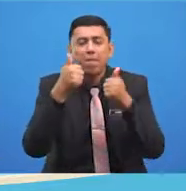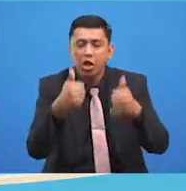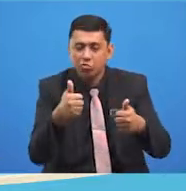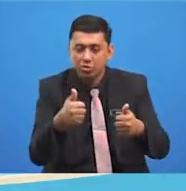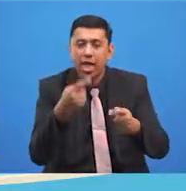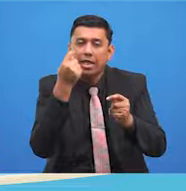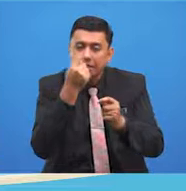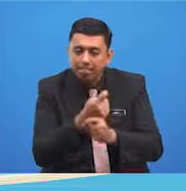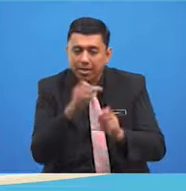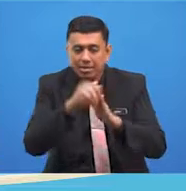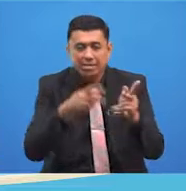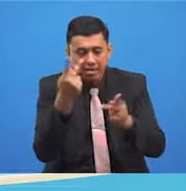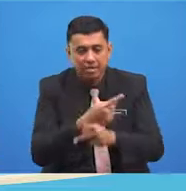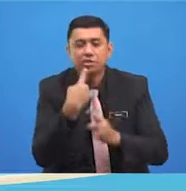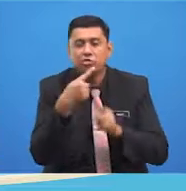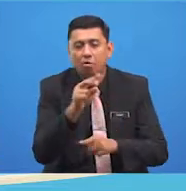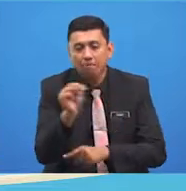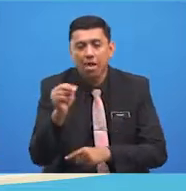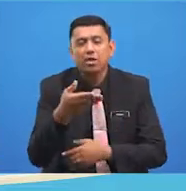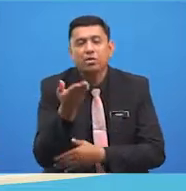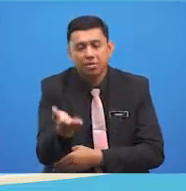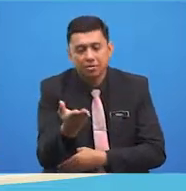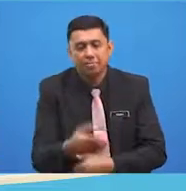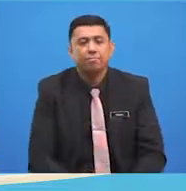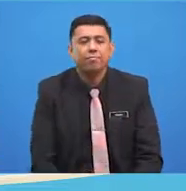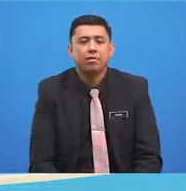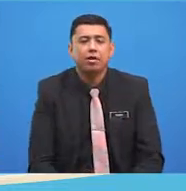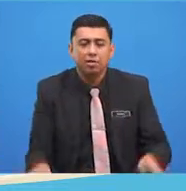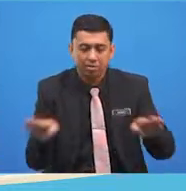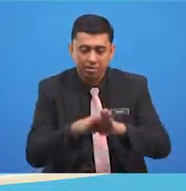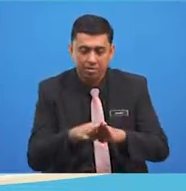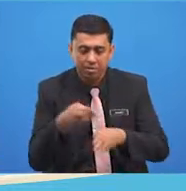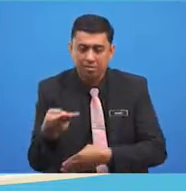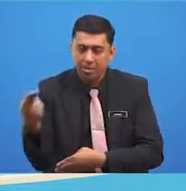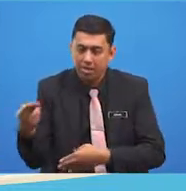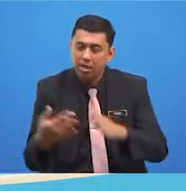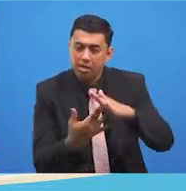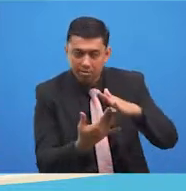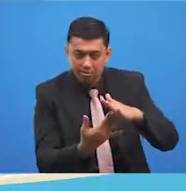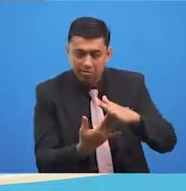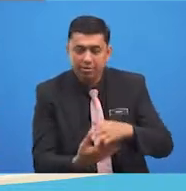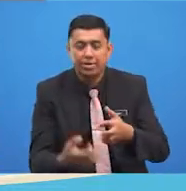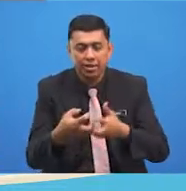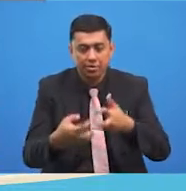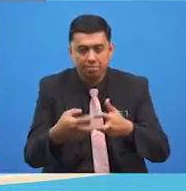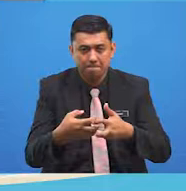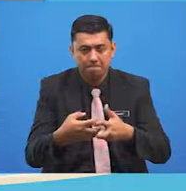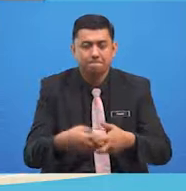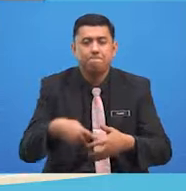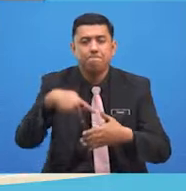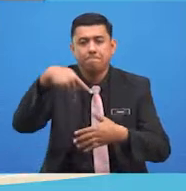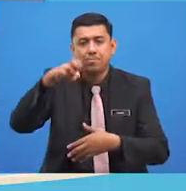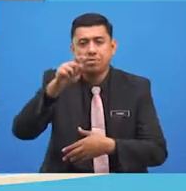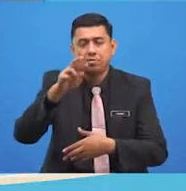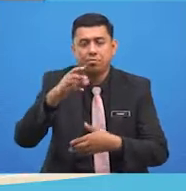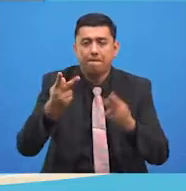Bagus, tepat sekali jawapan kamu. Kegunaan gas asli sebagai bahan api domestik, industri petrokimia dan bahan